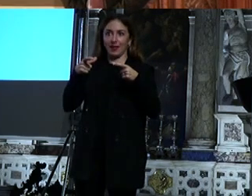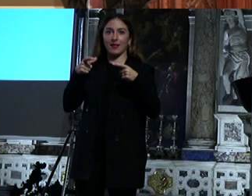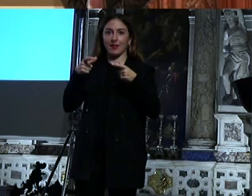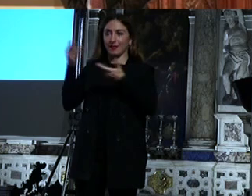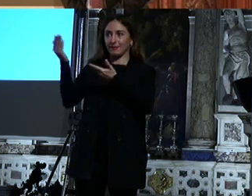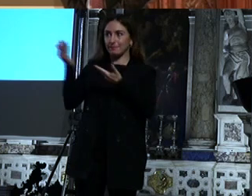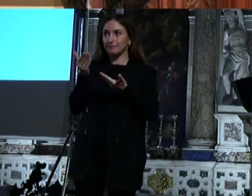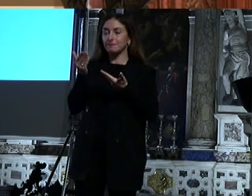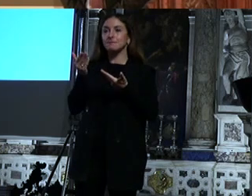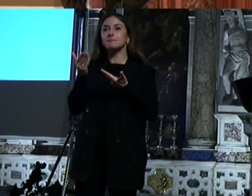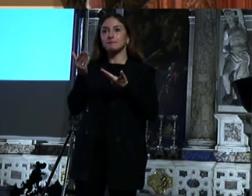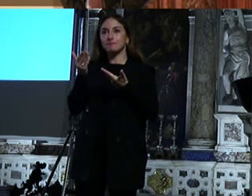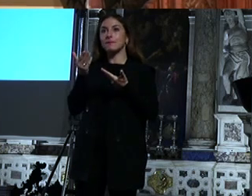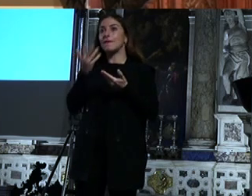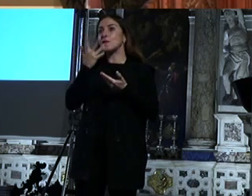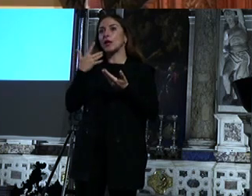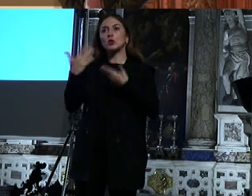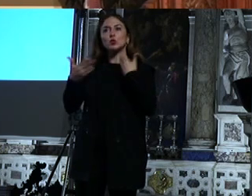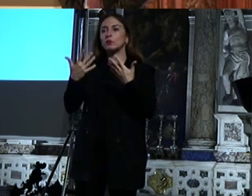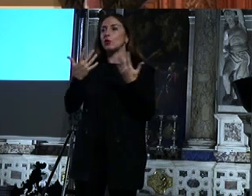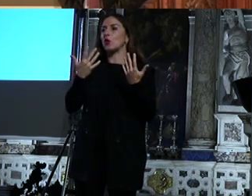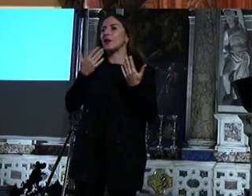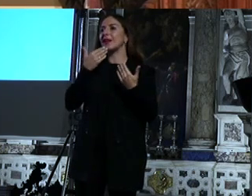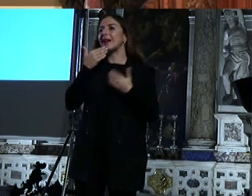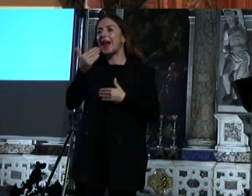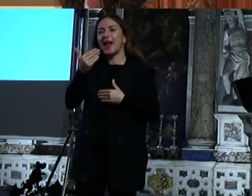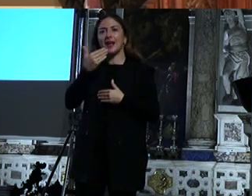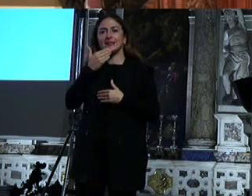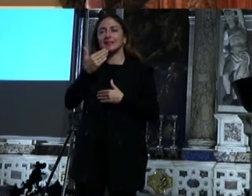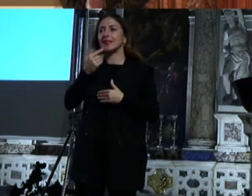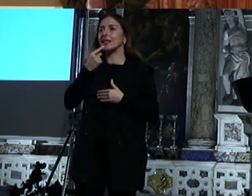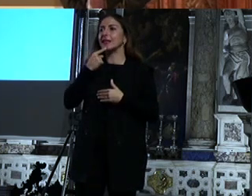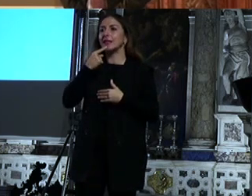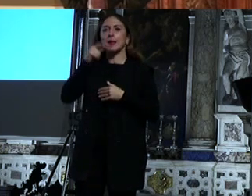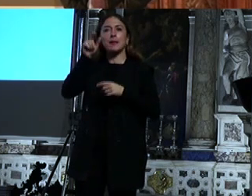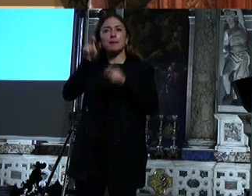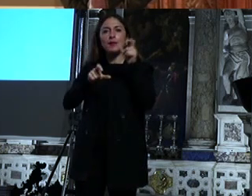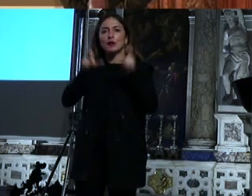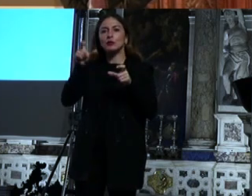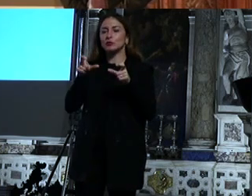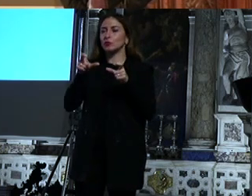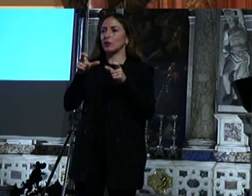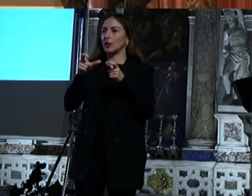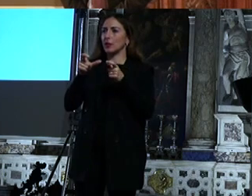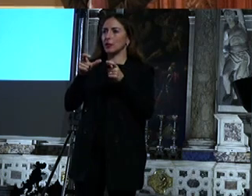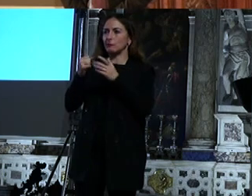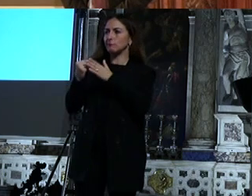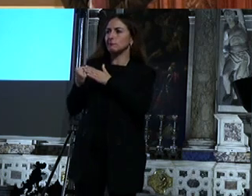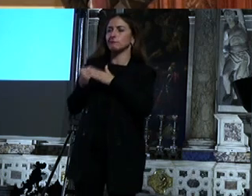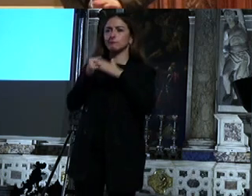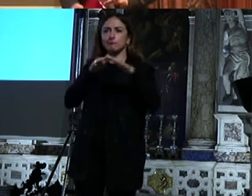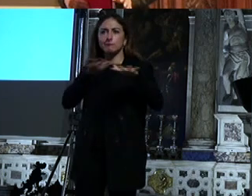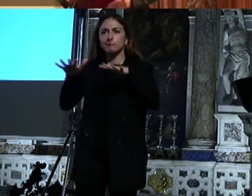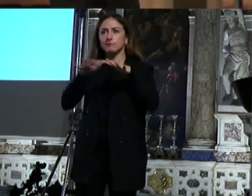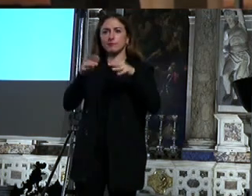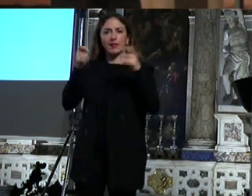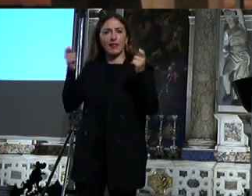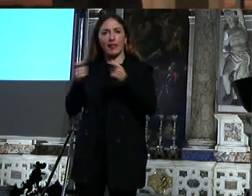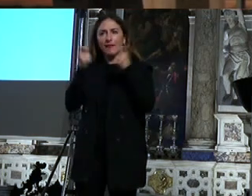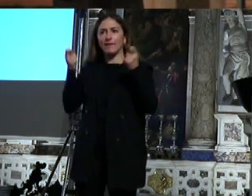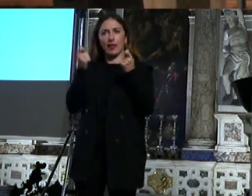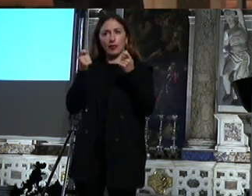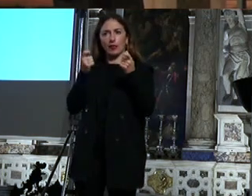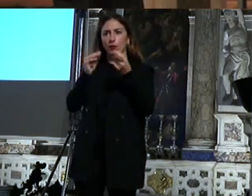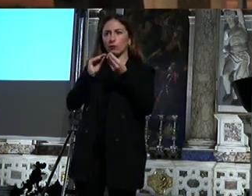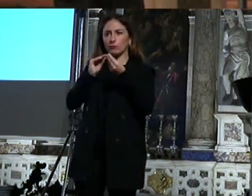dalla fine e dai ringraziamenti a tutte le persone che hanno contribuito a rendere possibile questo evento in un momento